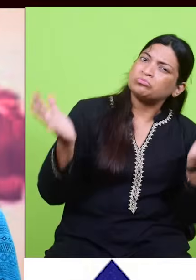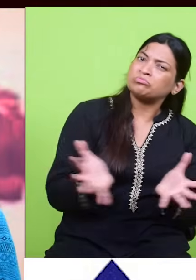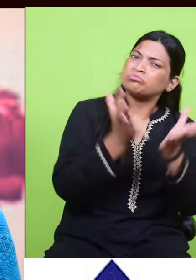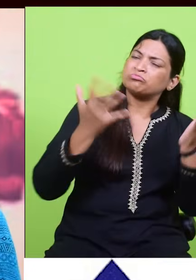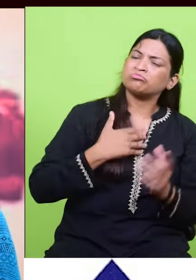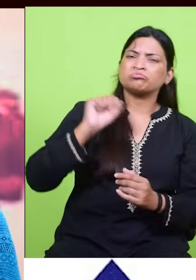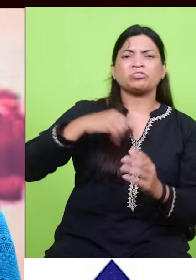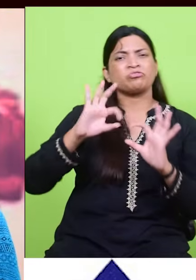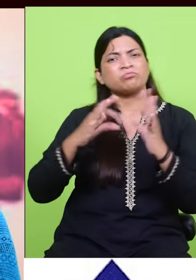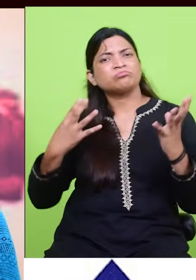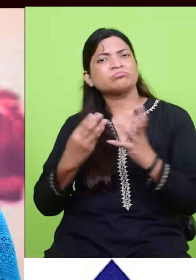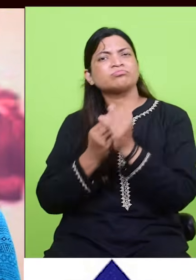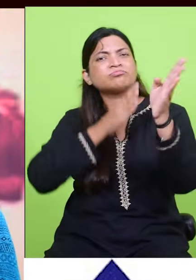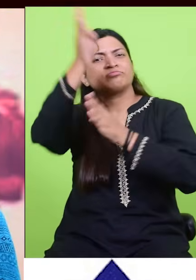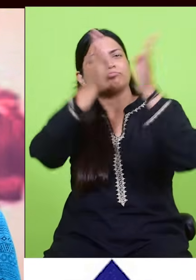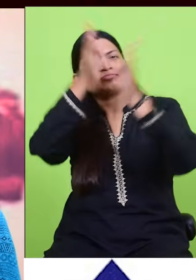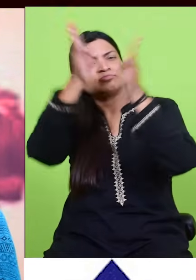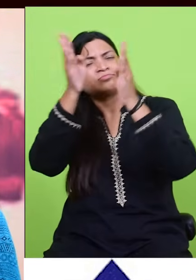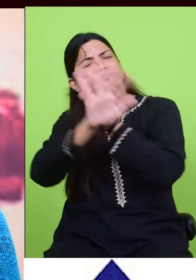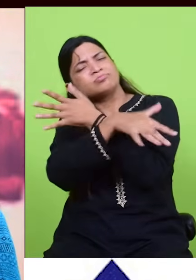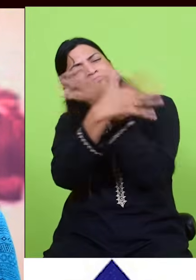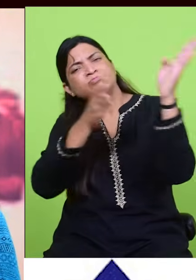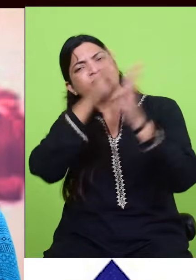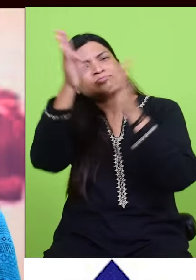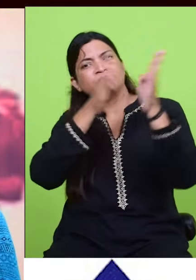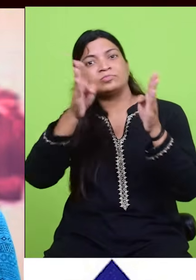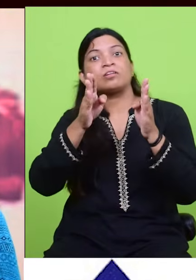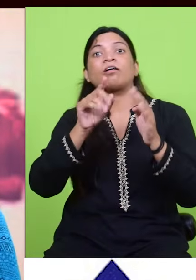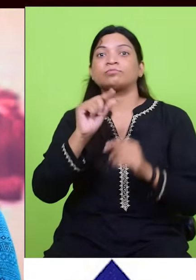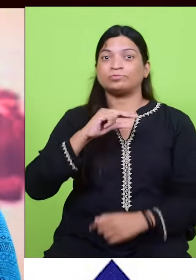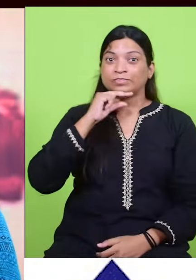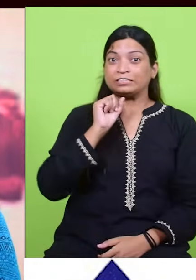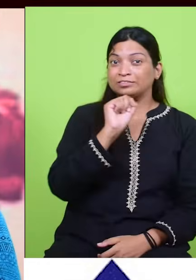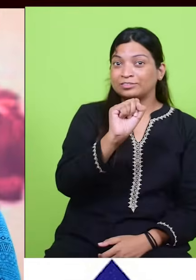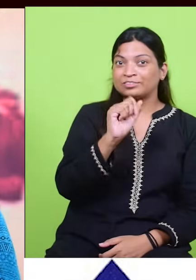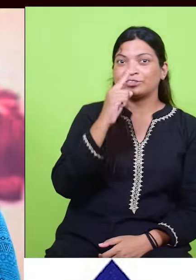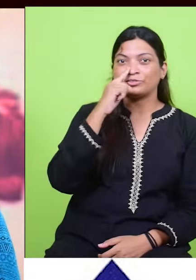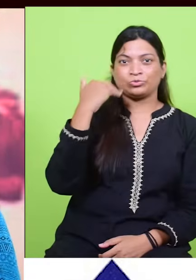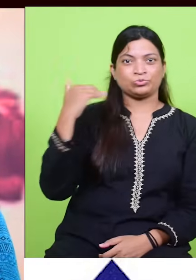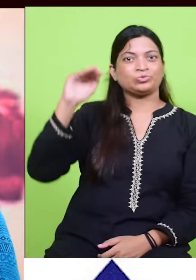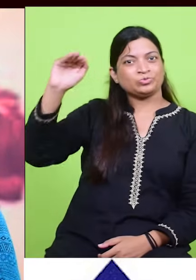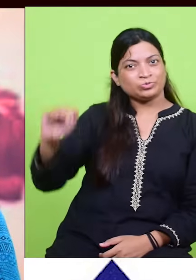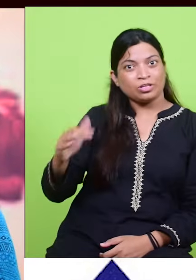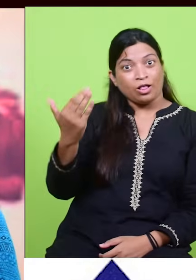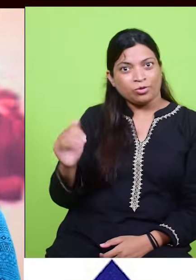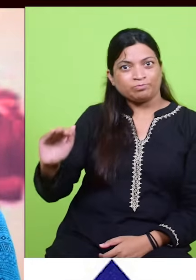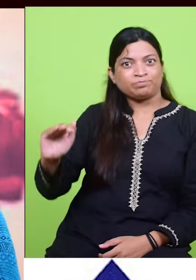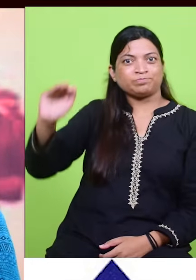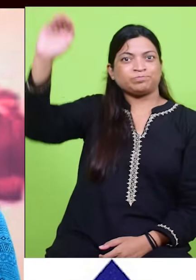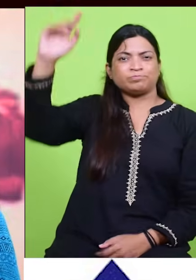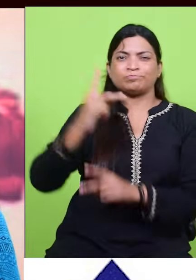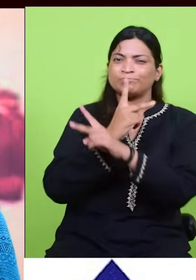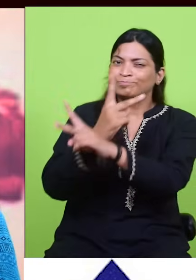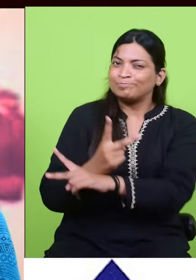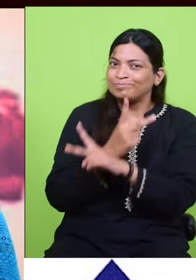भी बोलते थे जहाँ लोग बोलते हैं वहाँ जाओ, और हमारे परिवार वाले सब जाते थे। अब इसकी छोटी बहन भी बड़ी हो गई है, वो भी बहुत